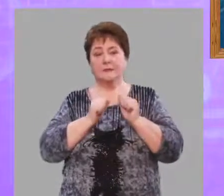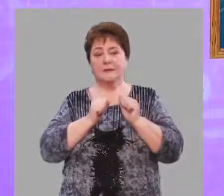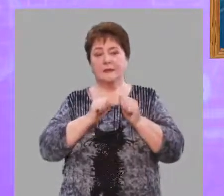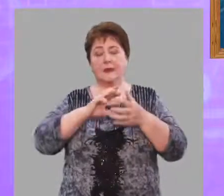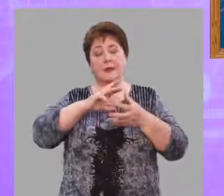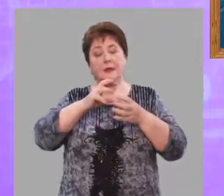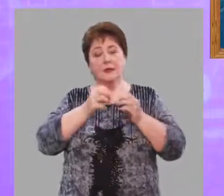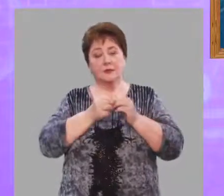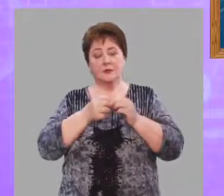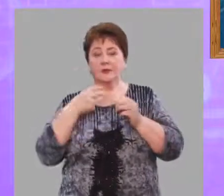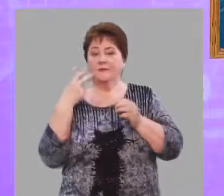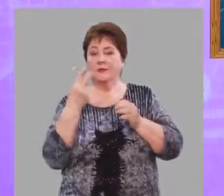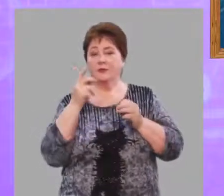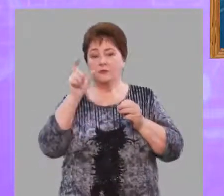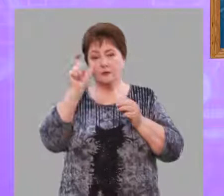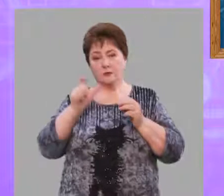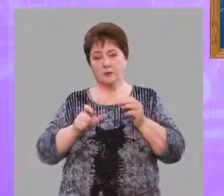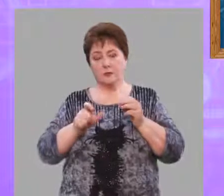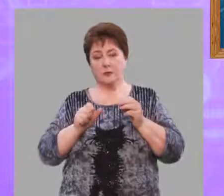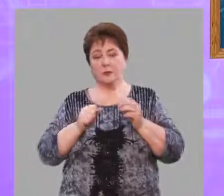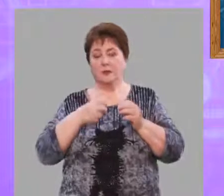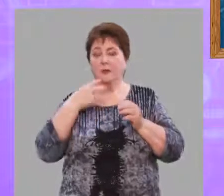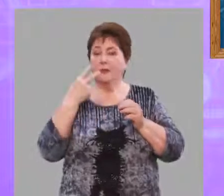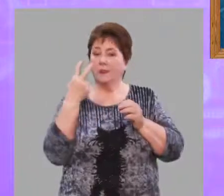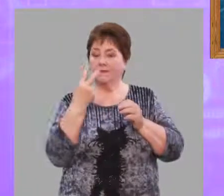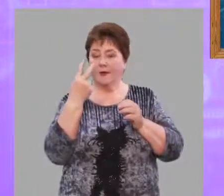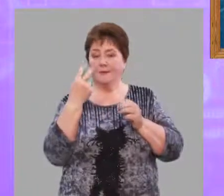18. Результат второго столбика. 2.